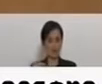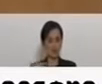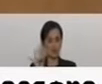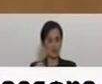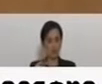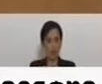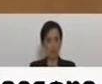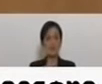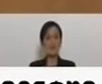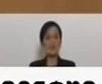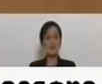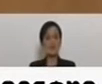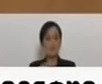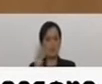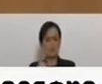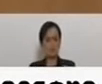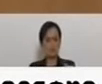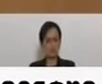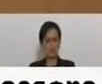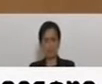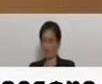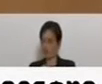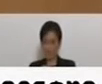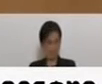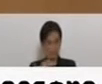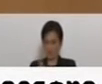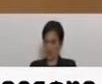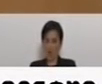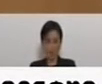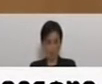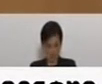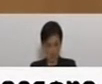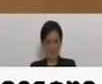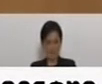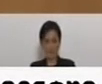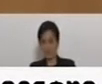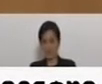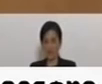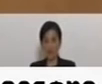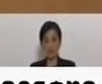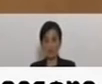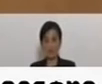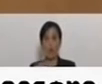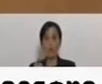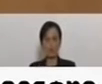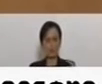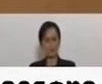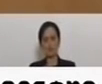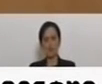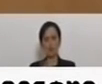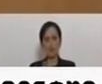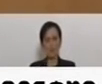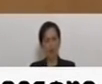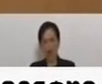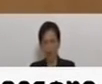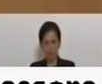იმ ბრძოლის, რომელიც ჯერ კიდევ არ დასრულებულა და დღესაც გრძელდება. ბრძოლის, რომელიც